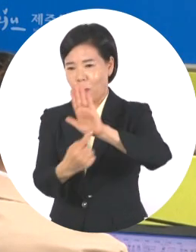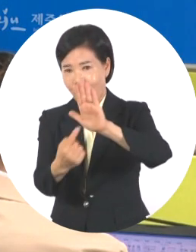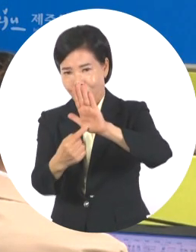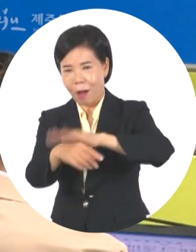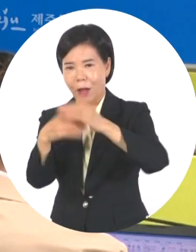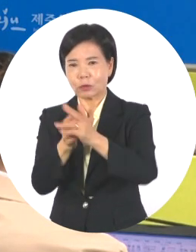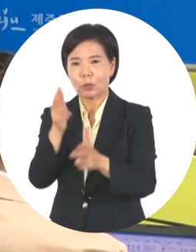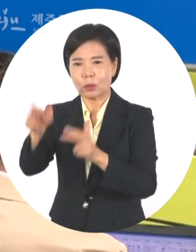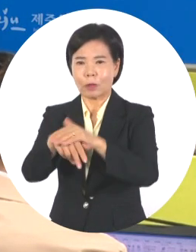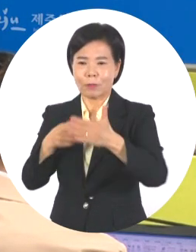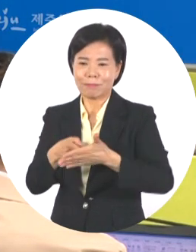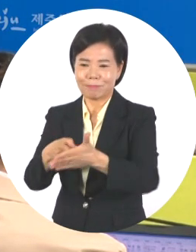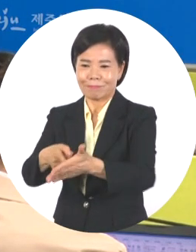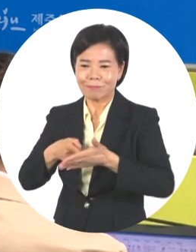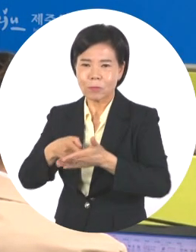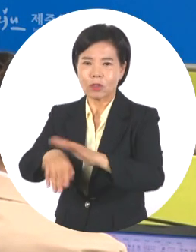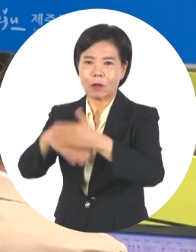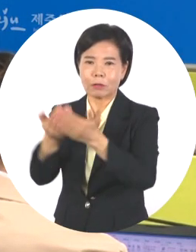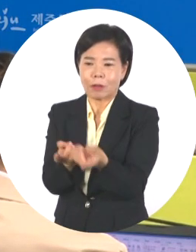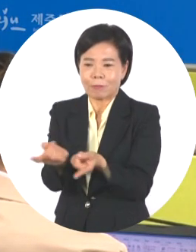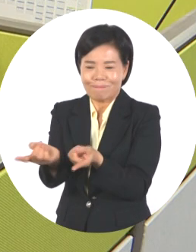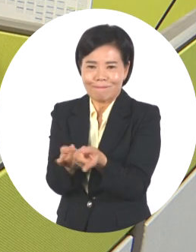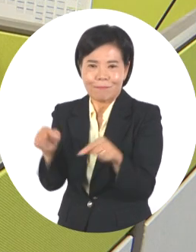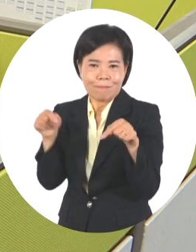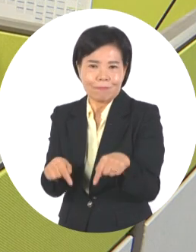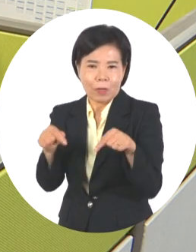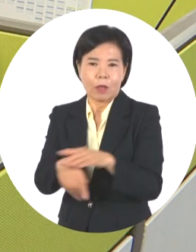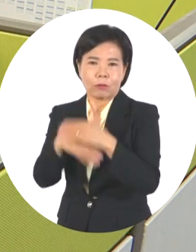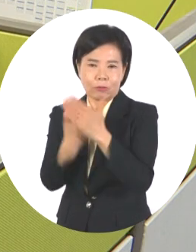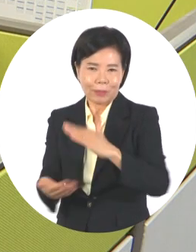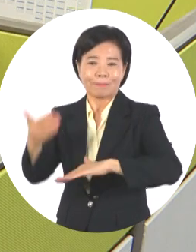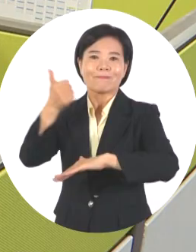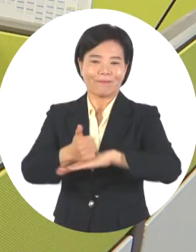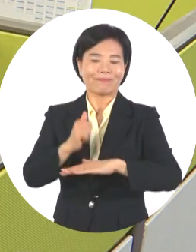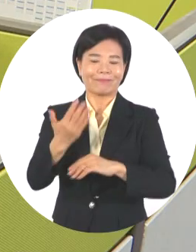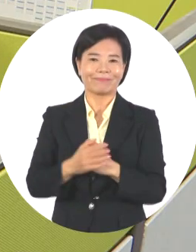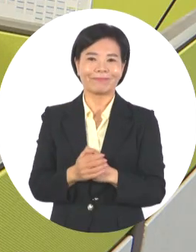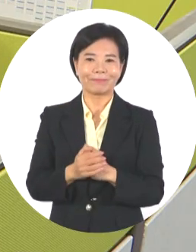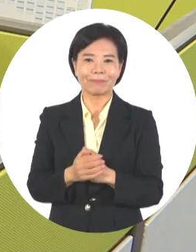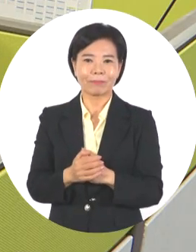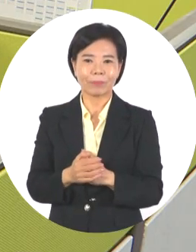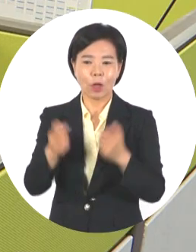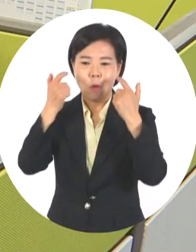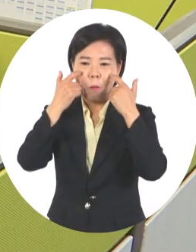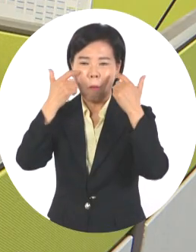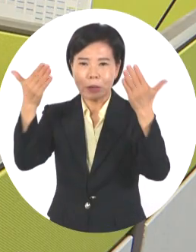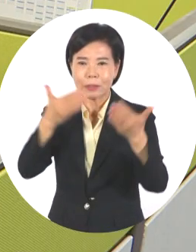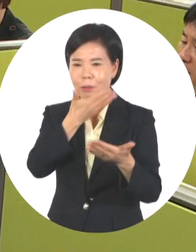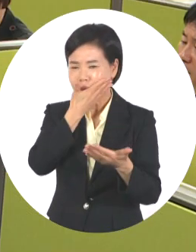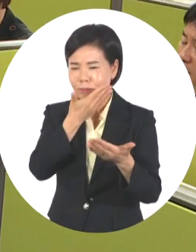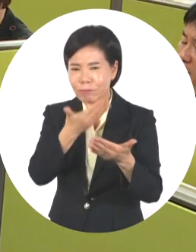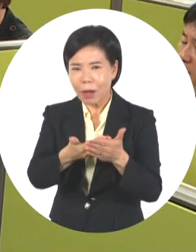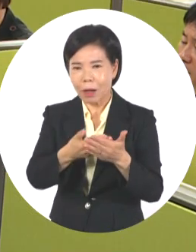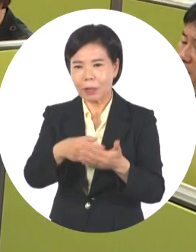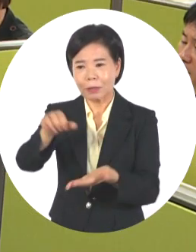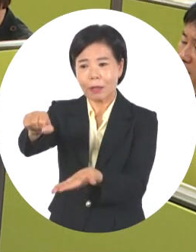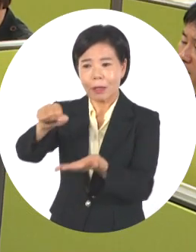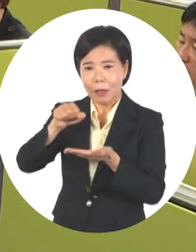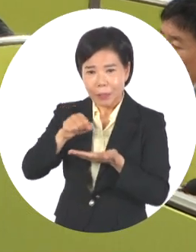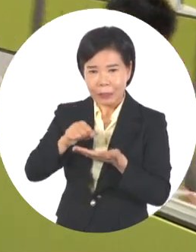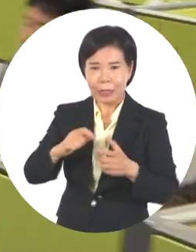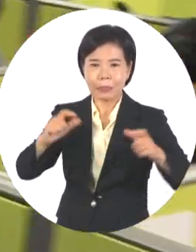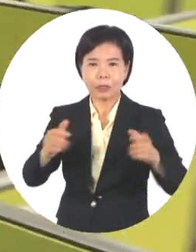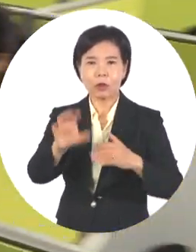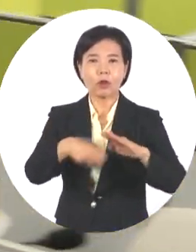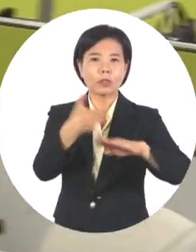총액사업에서 적극적인 대정부 절충을 통해 이룬 성과입니다. 확보한 주요 예산은 지역혁신